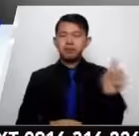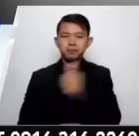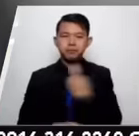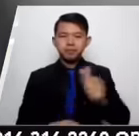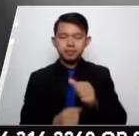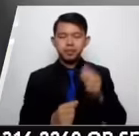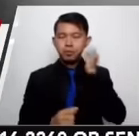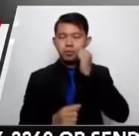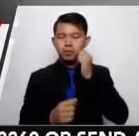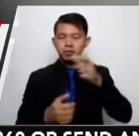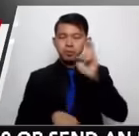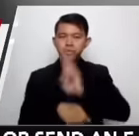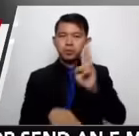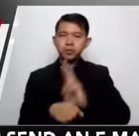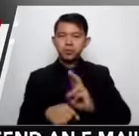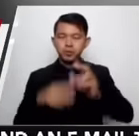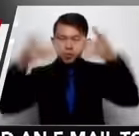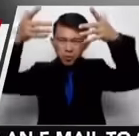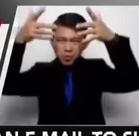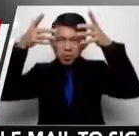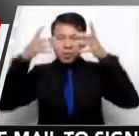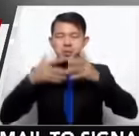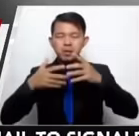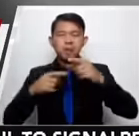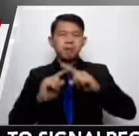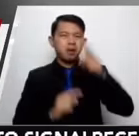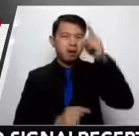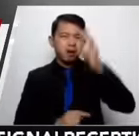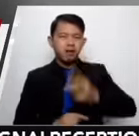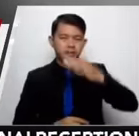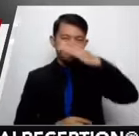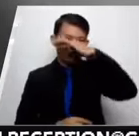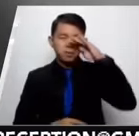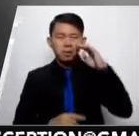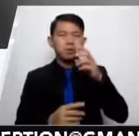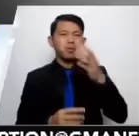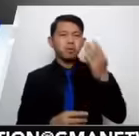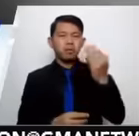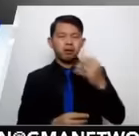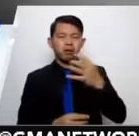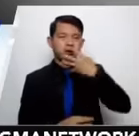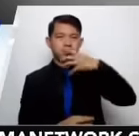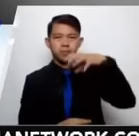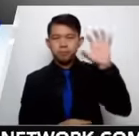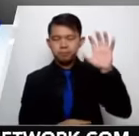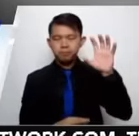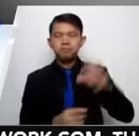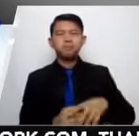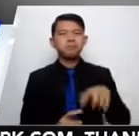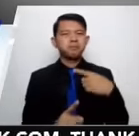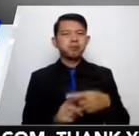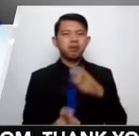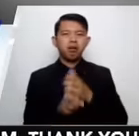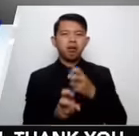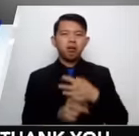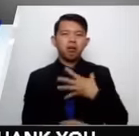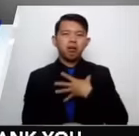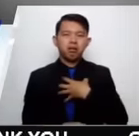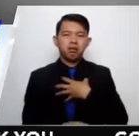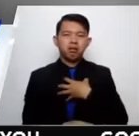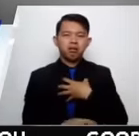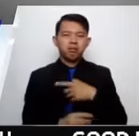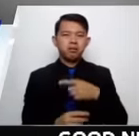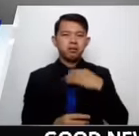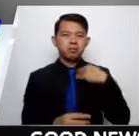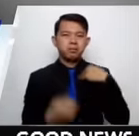full face kasi mainit sa mukha. Tapos pangalawa, parang ang hirap kang huminga pagka yung pagod ka na. Sa mga rider na